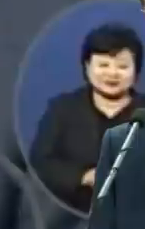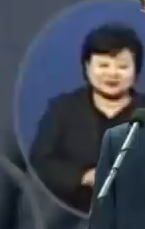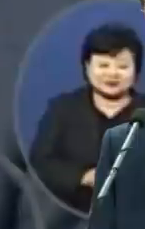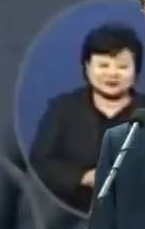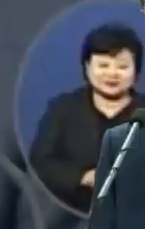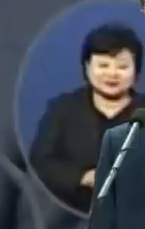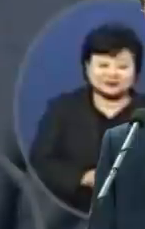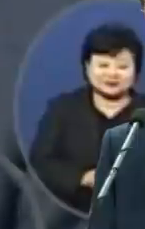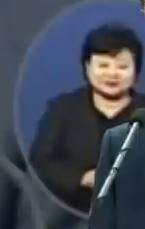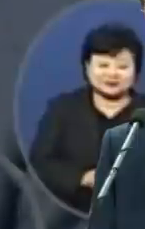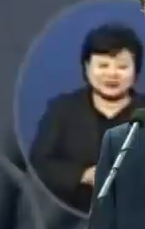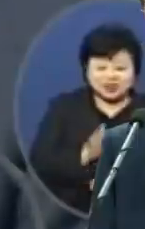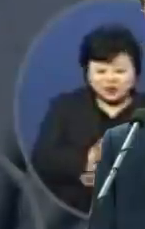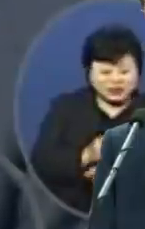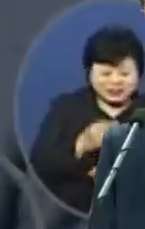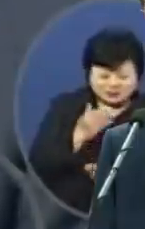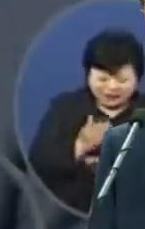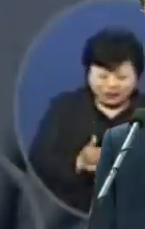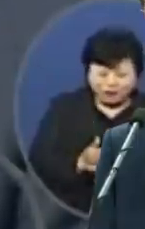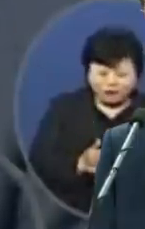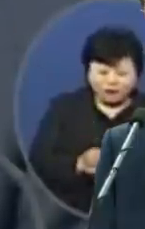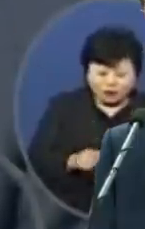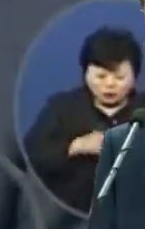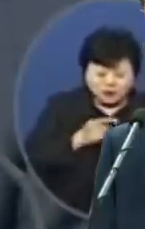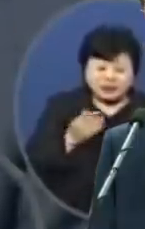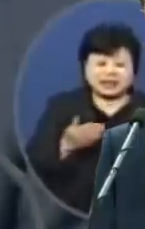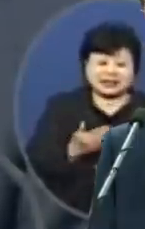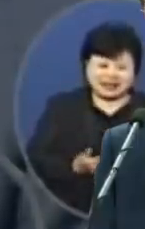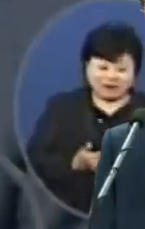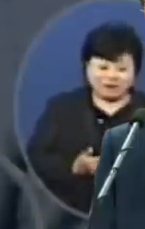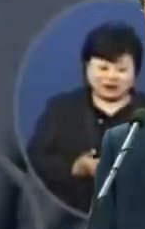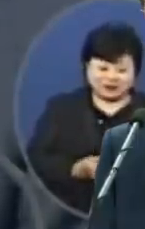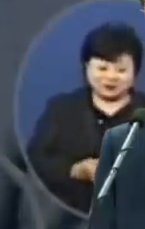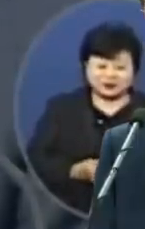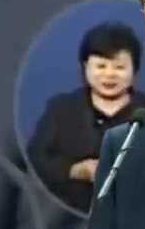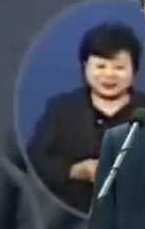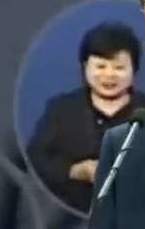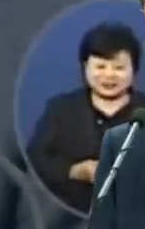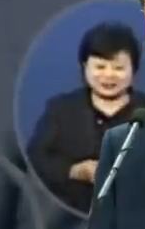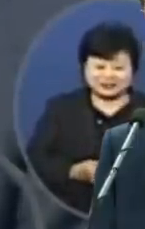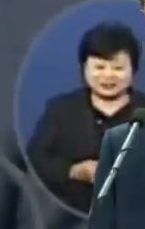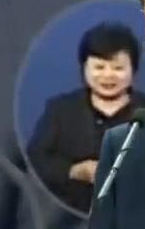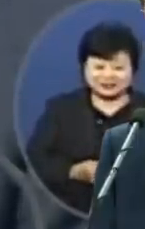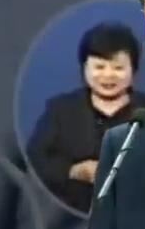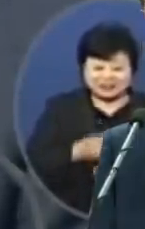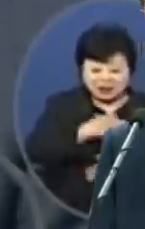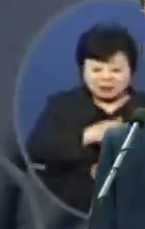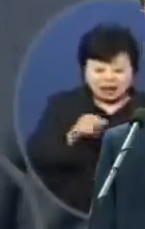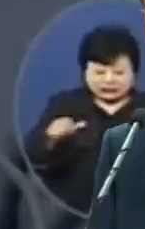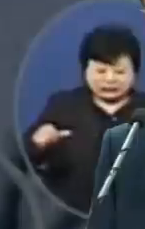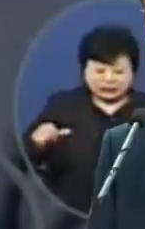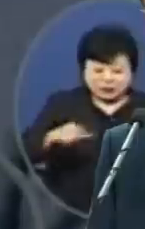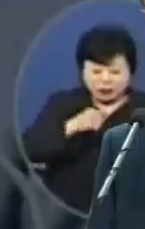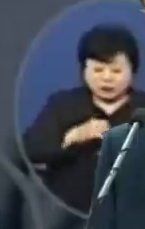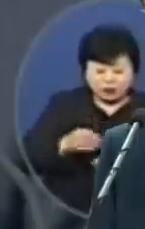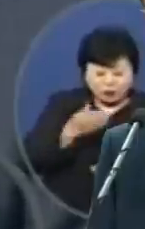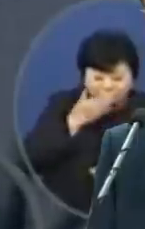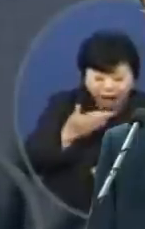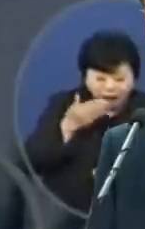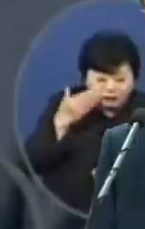그래, 당신 날 놀리는 거야? 날 도둑놈으로서 삼는 거야? 어떻게 나무 땅을 집을